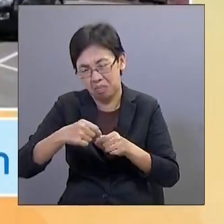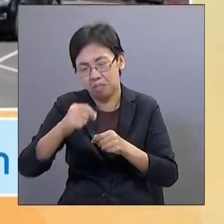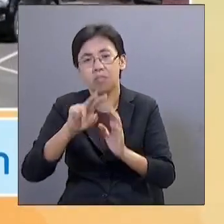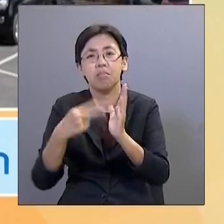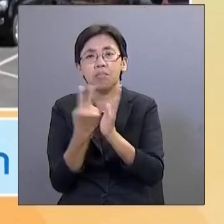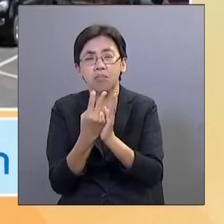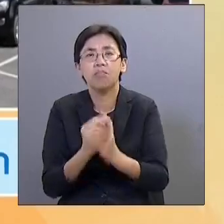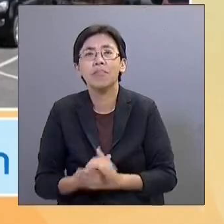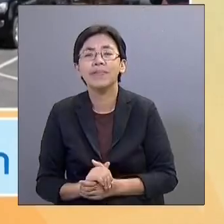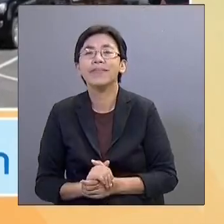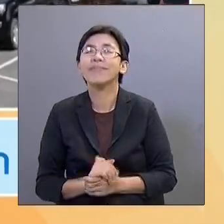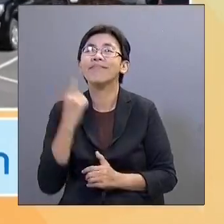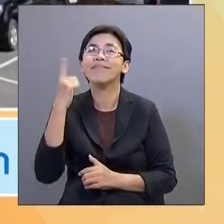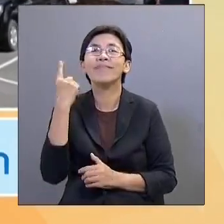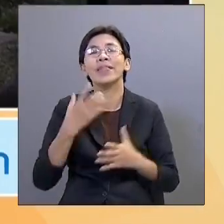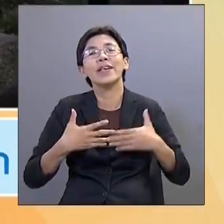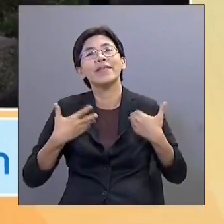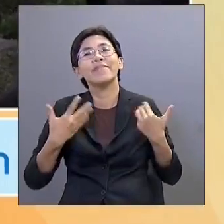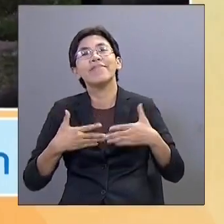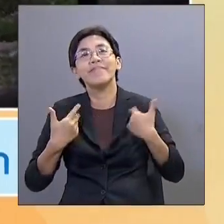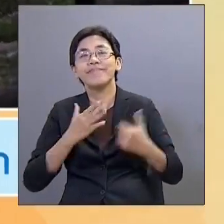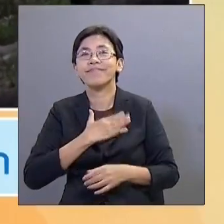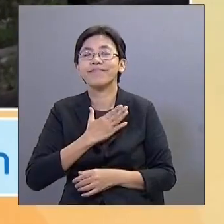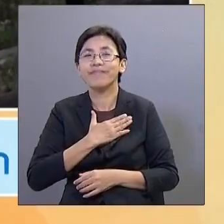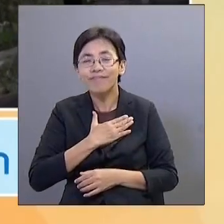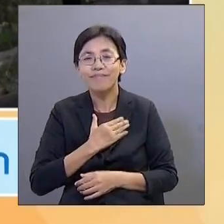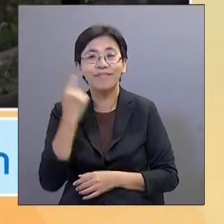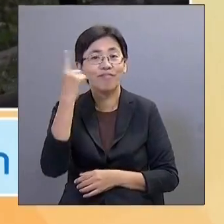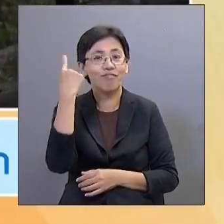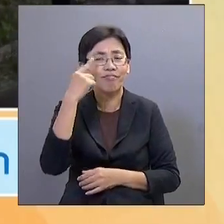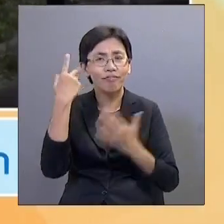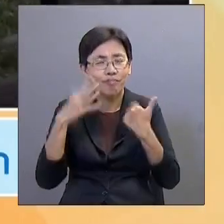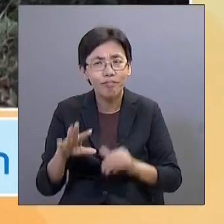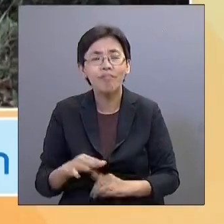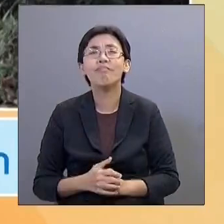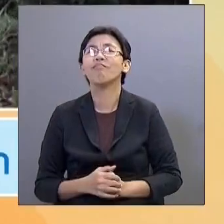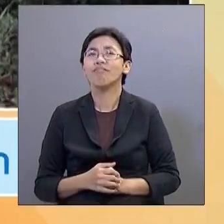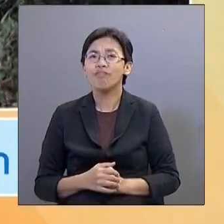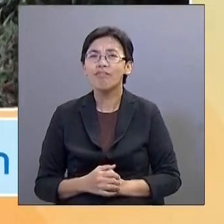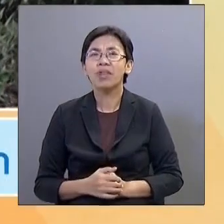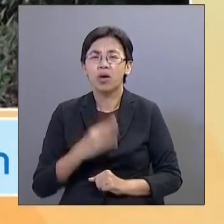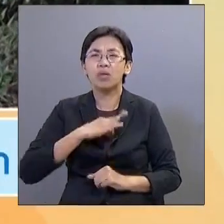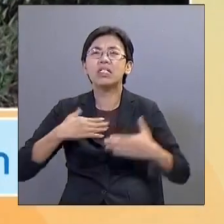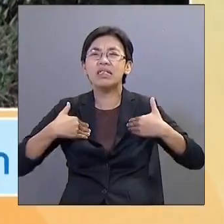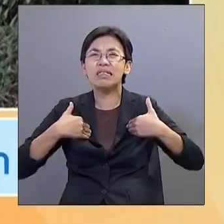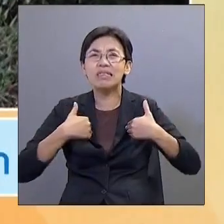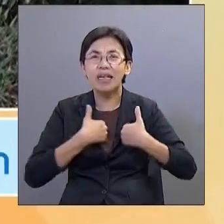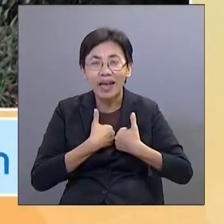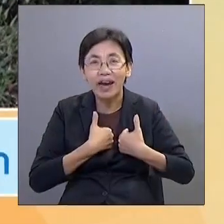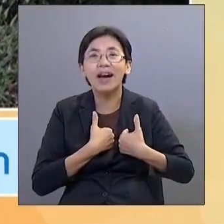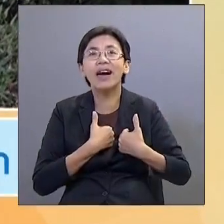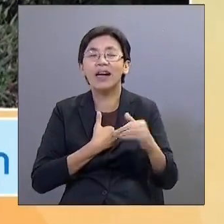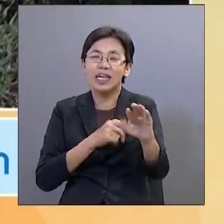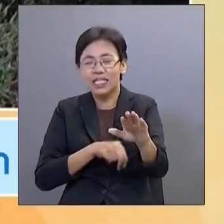กำไรชีวิตอะค่ะคุณผู้ชมเพราะว่าจริงๆแล้วเนี่ยส่วนตัวเคยไปอะไรแบบนี้แล้วต้องบอกว่าก็เหนื่อยแหละแต่ว่าพอขึ้นไปเ